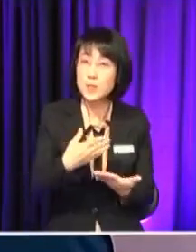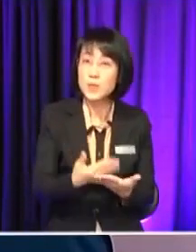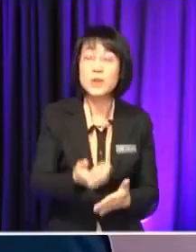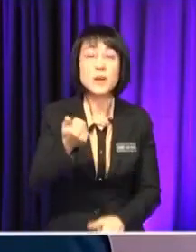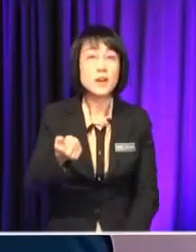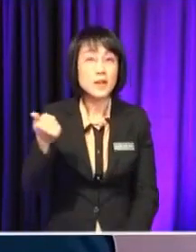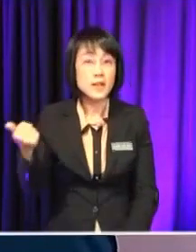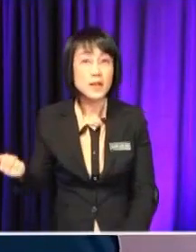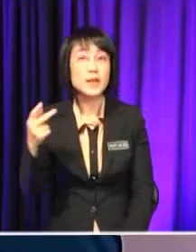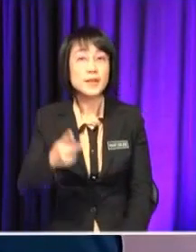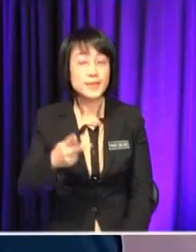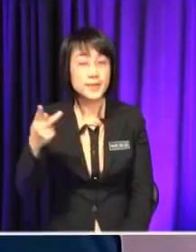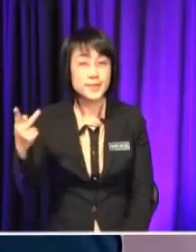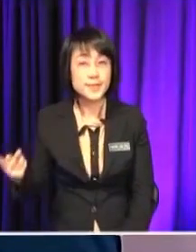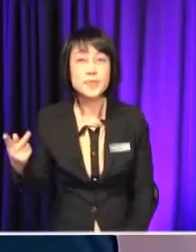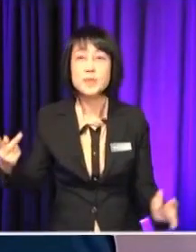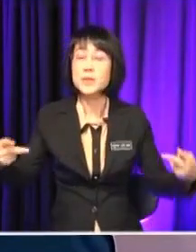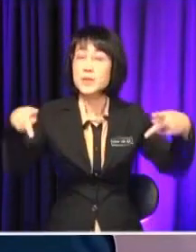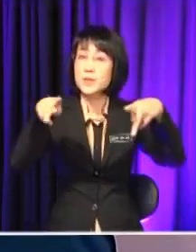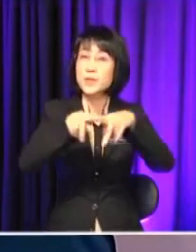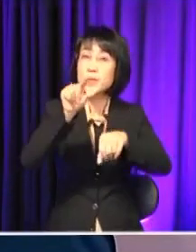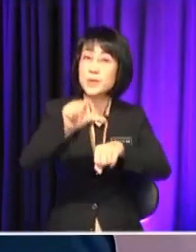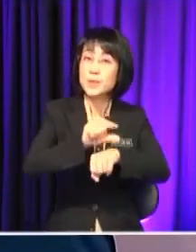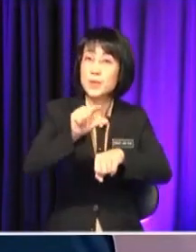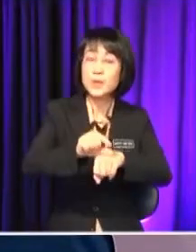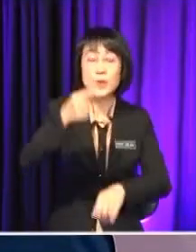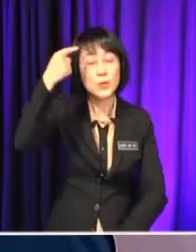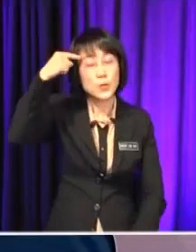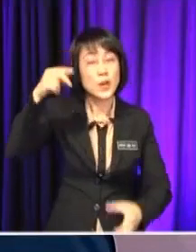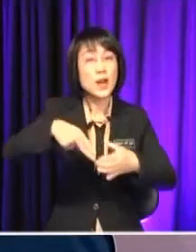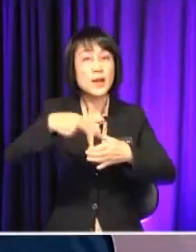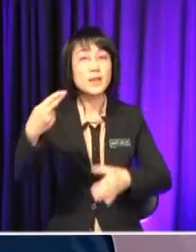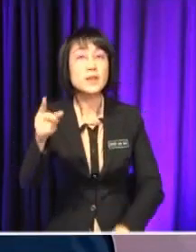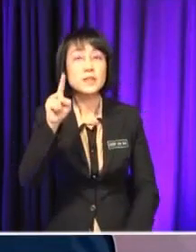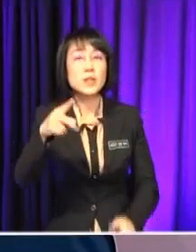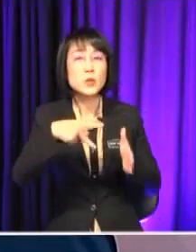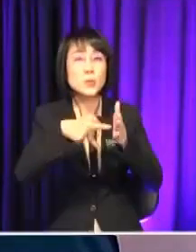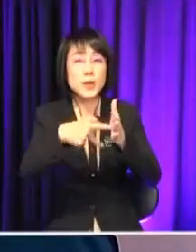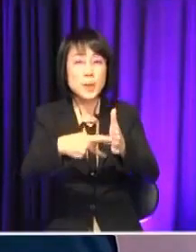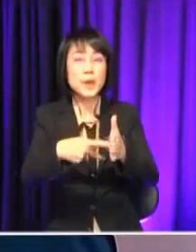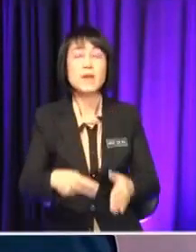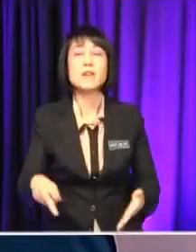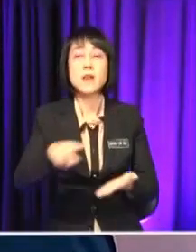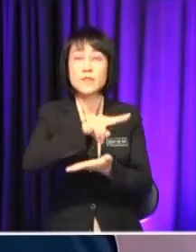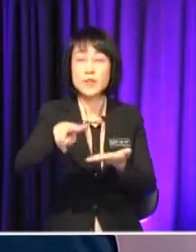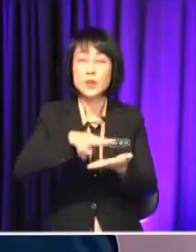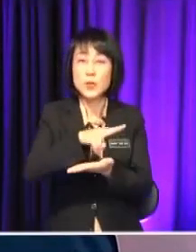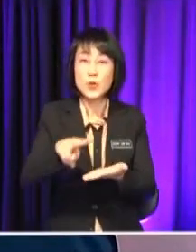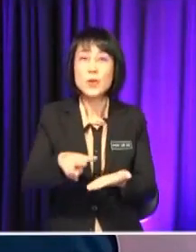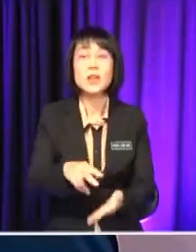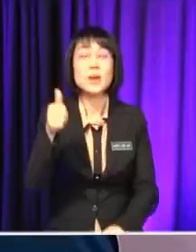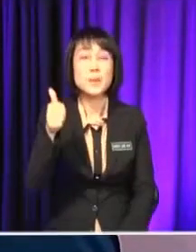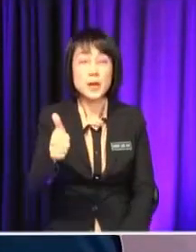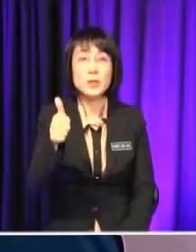peralatan dan perkakasan perlu digunakan ee untuk menghasilkan satu paparan video dan juga image yang sempurna